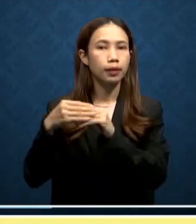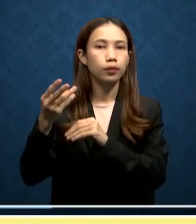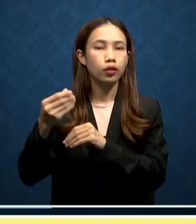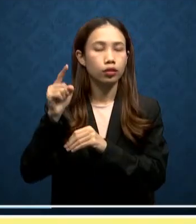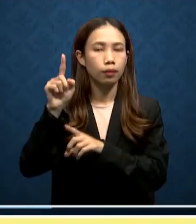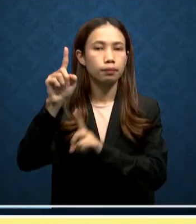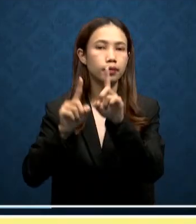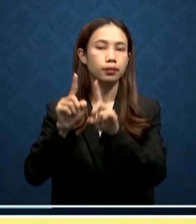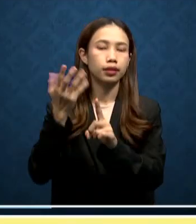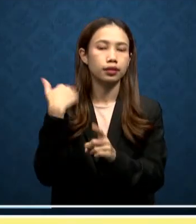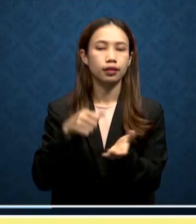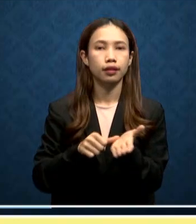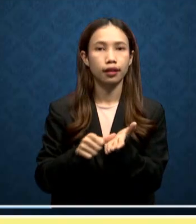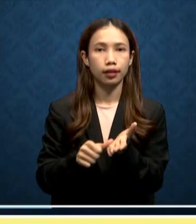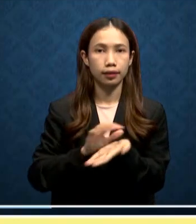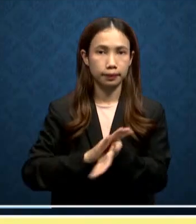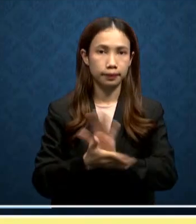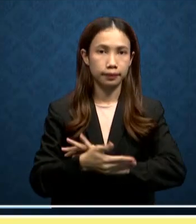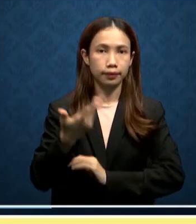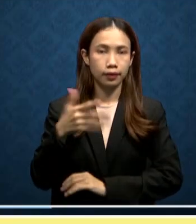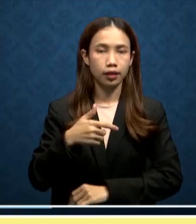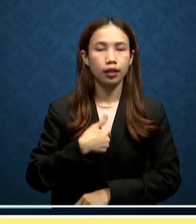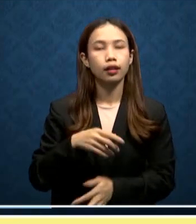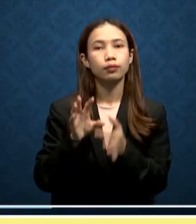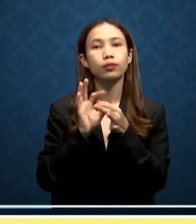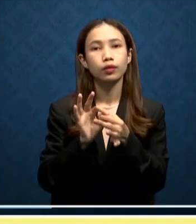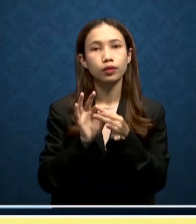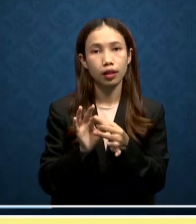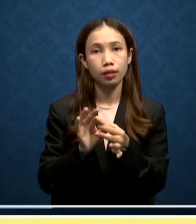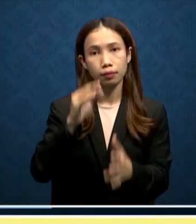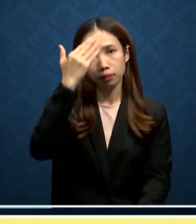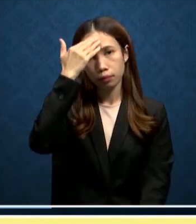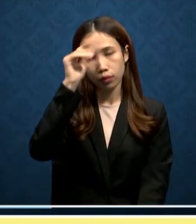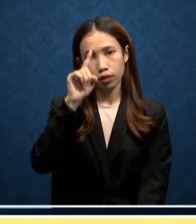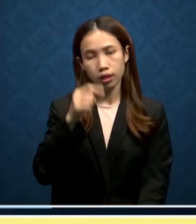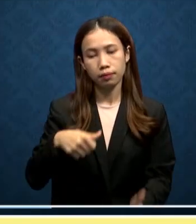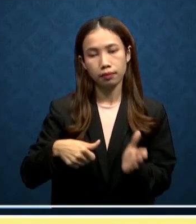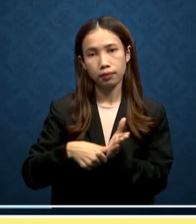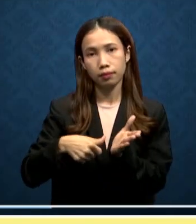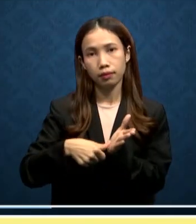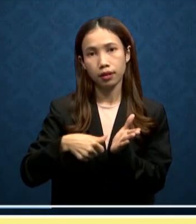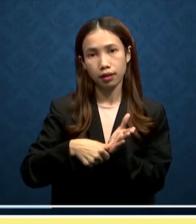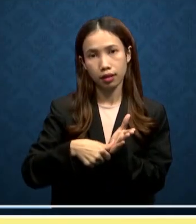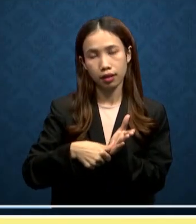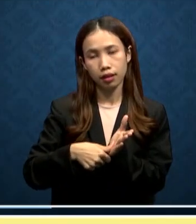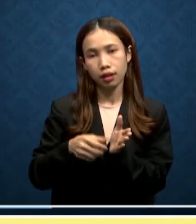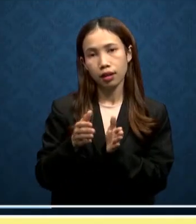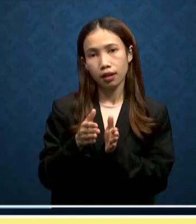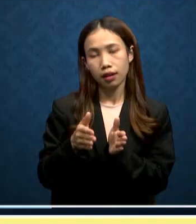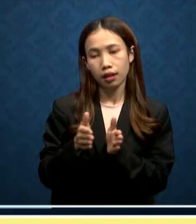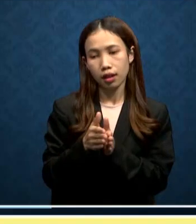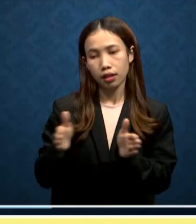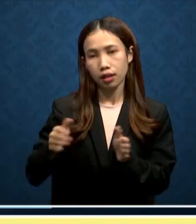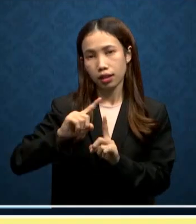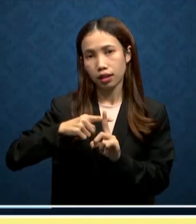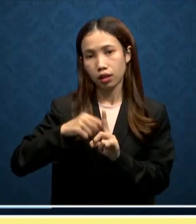ท่านก็ปรับแก้ไปแล้วอันนี้ก็คือข้อห่วงห่วงใยว่าเอ่อหนี้เอ่อในระยะ 6